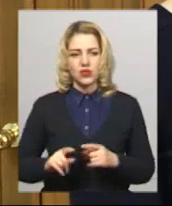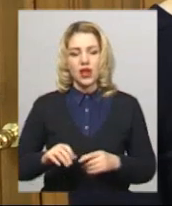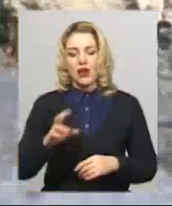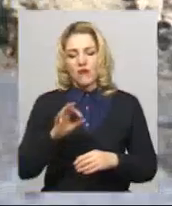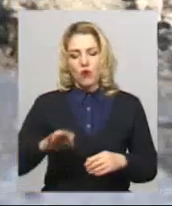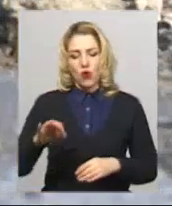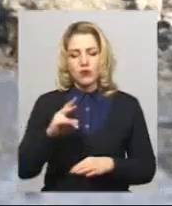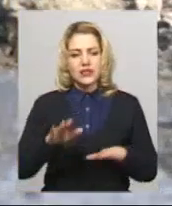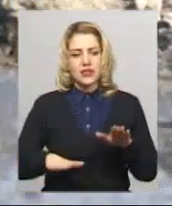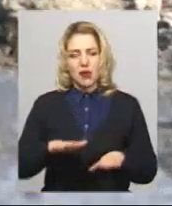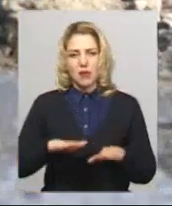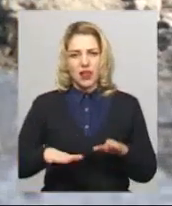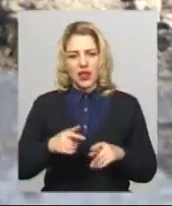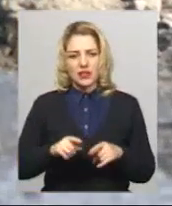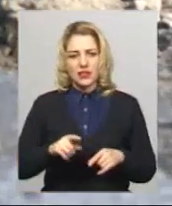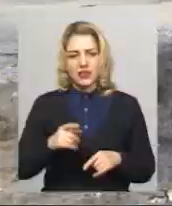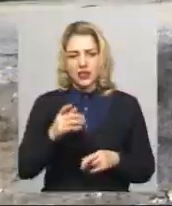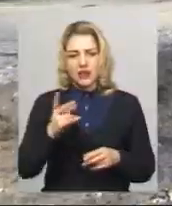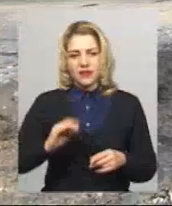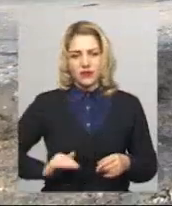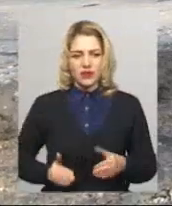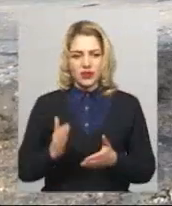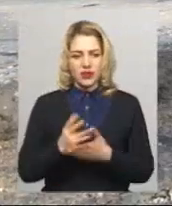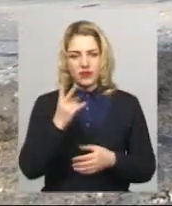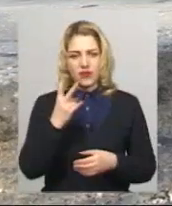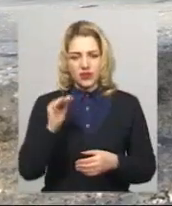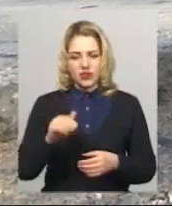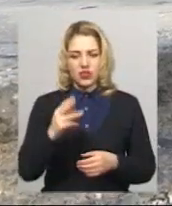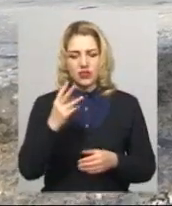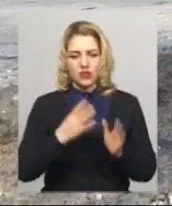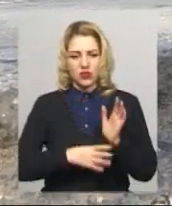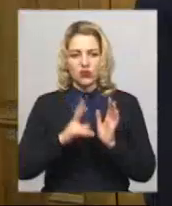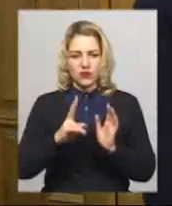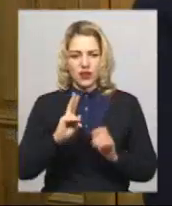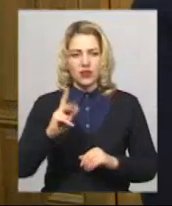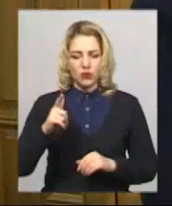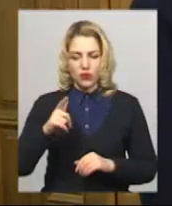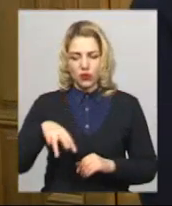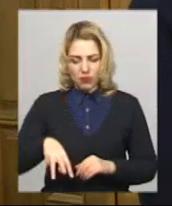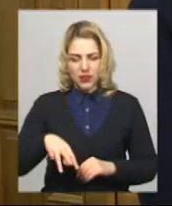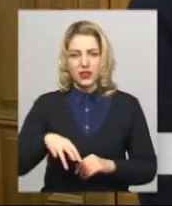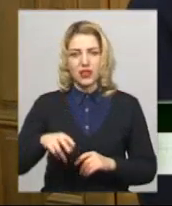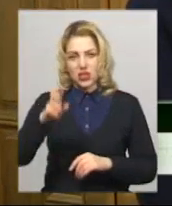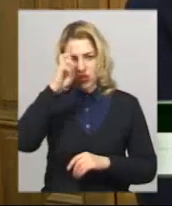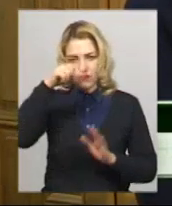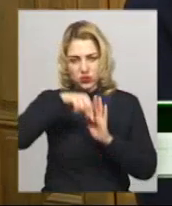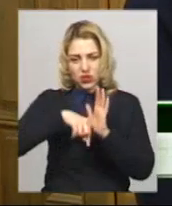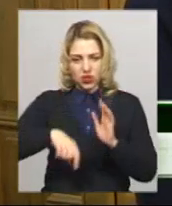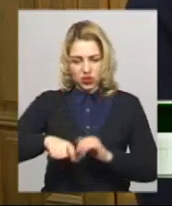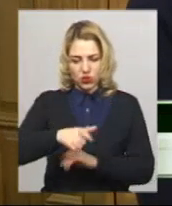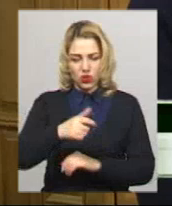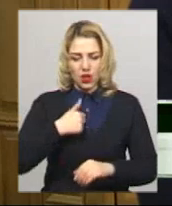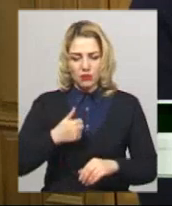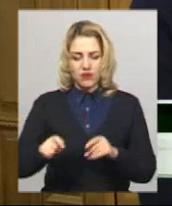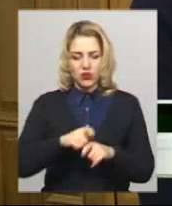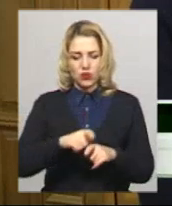балансі Державної служби автомобільних доріг 2092 кілометри доріг державного значення. Протягом 2018 року ми відремонтували